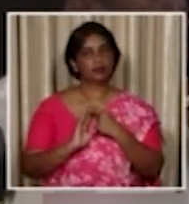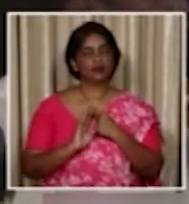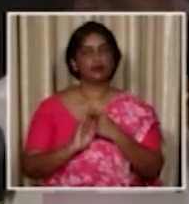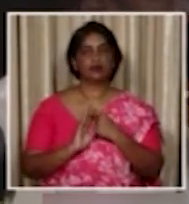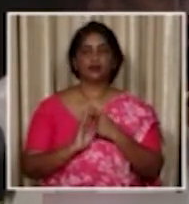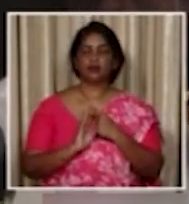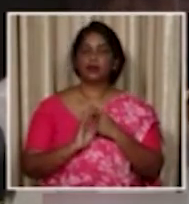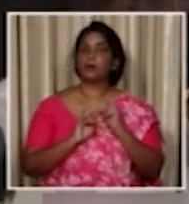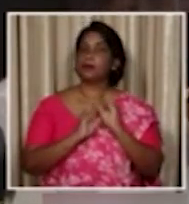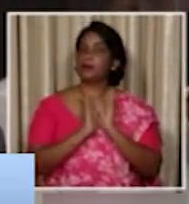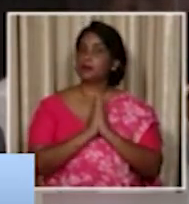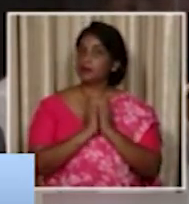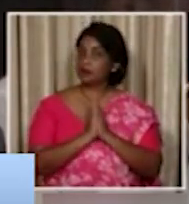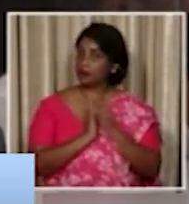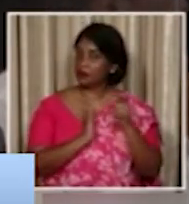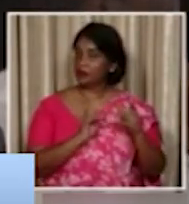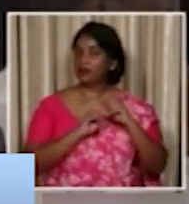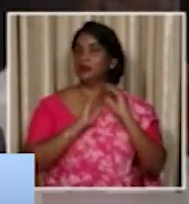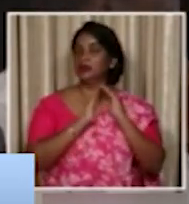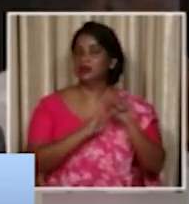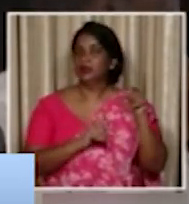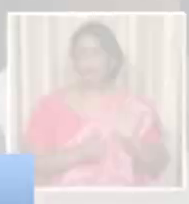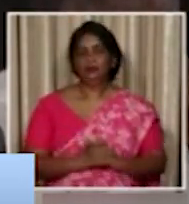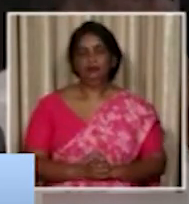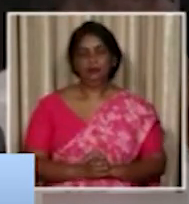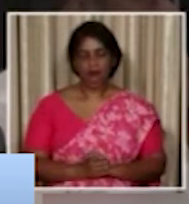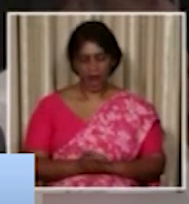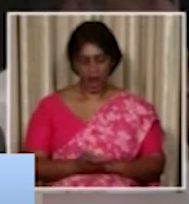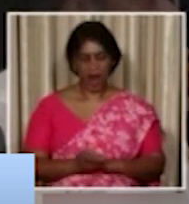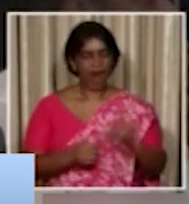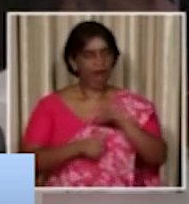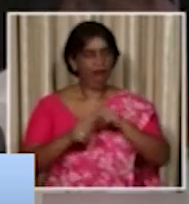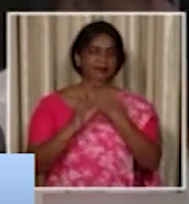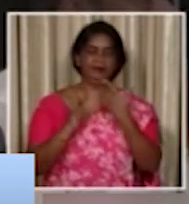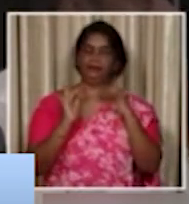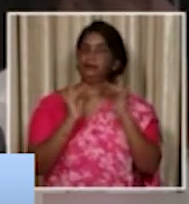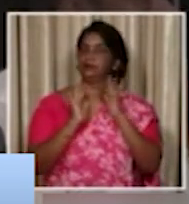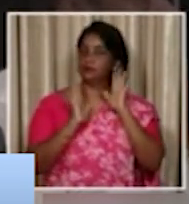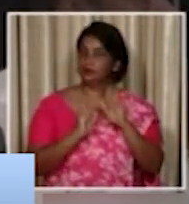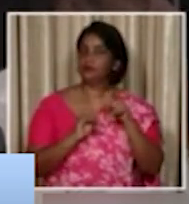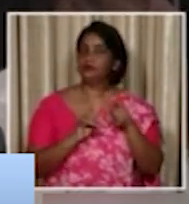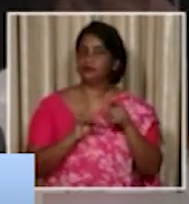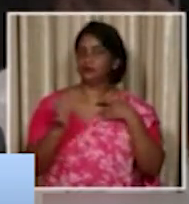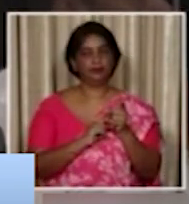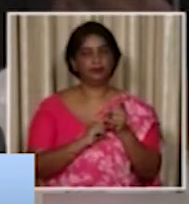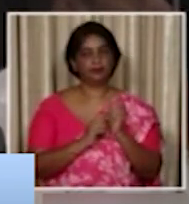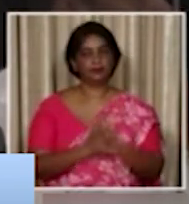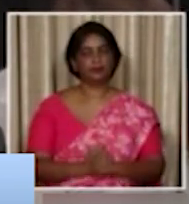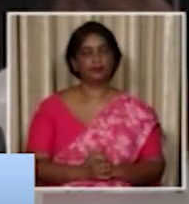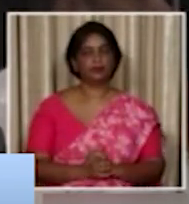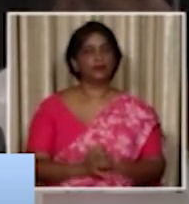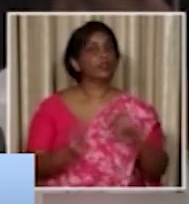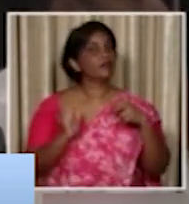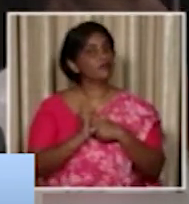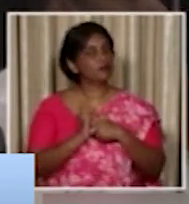ආගමන හා විගමන දෙපාර්තමේන්තුව සහ ආයතන සමූහය අතර මාර්ගගත ආකාරයෙන් වීසා